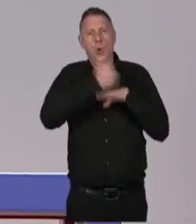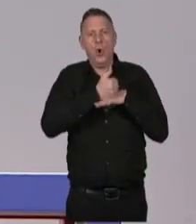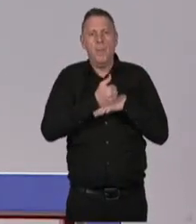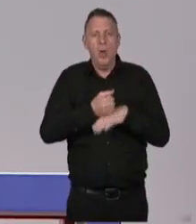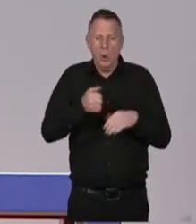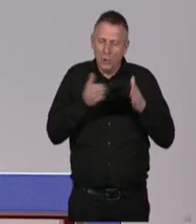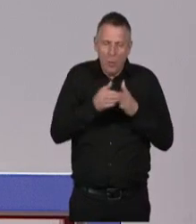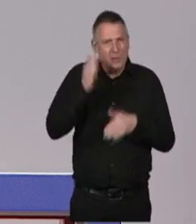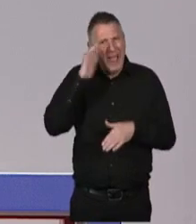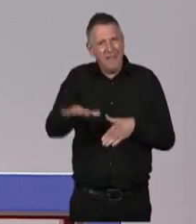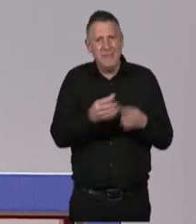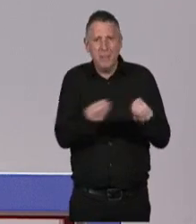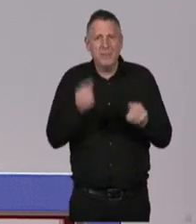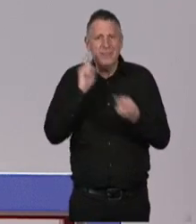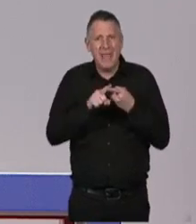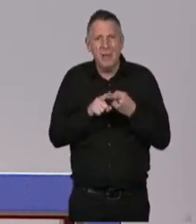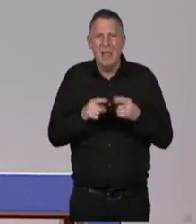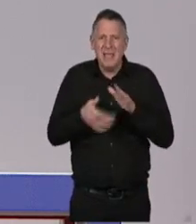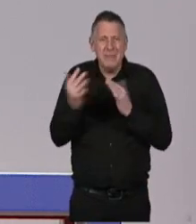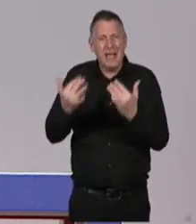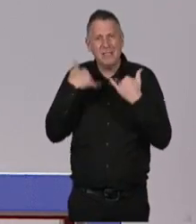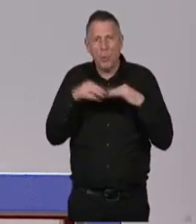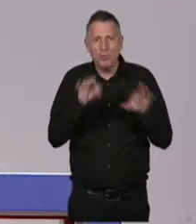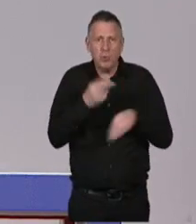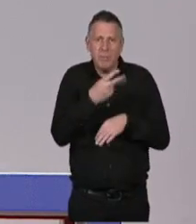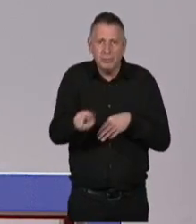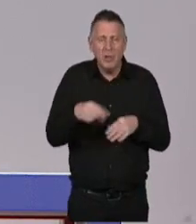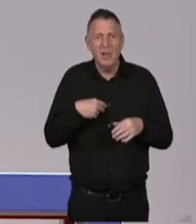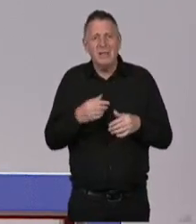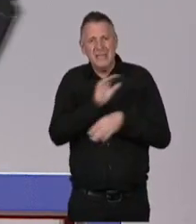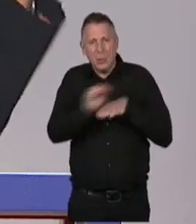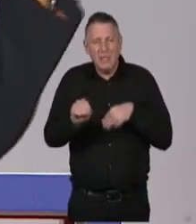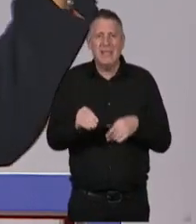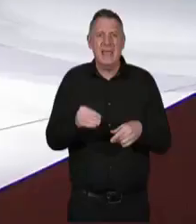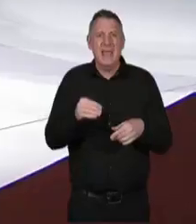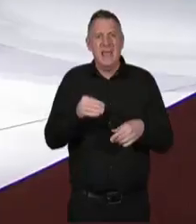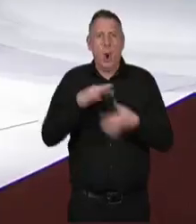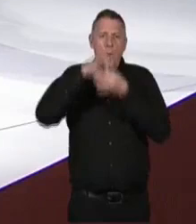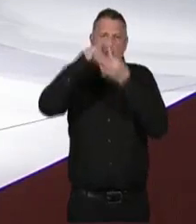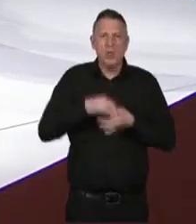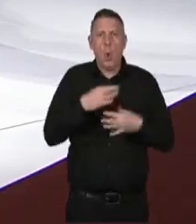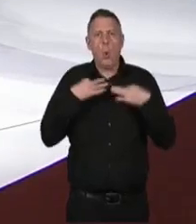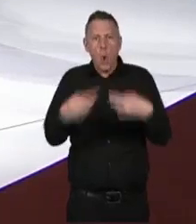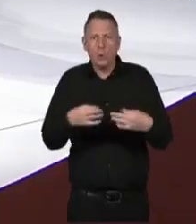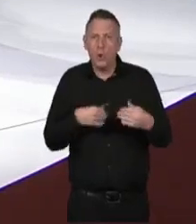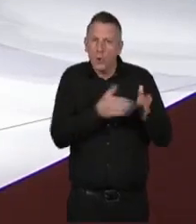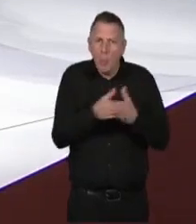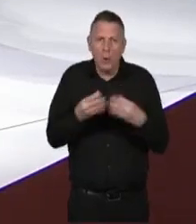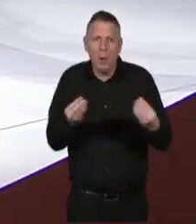Référendum sur l'immigration, référendum sur la sécurité et la laïcité. Et contrairement à Emmanuel Macron